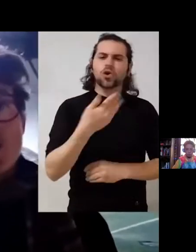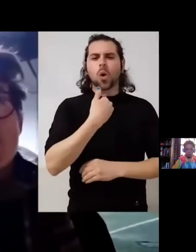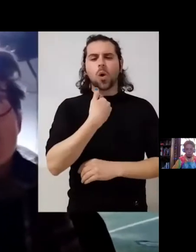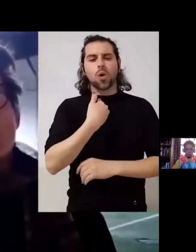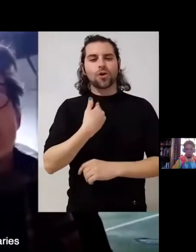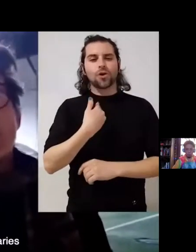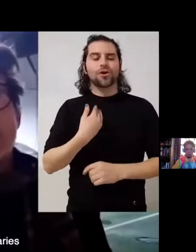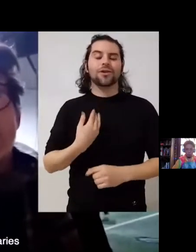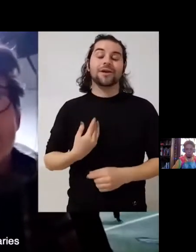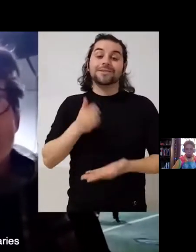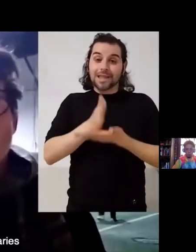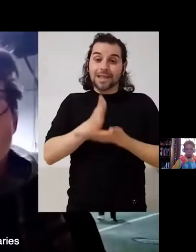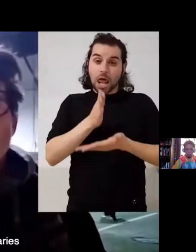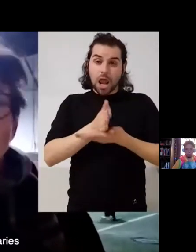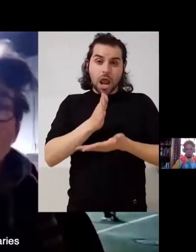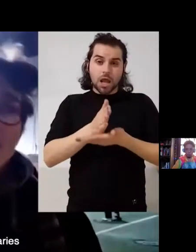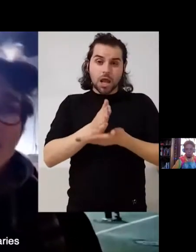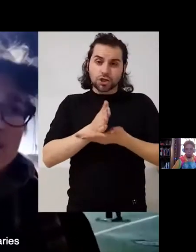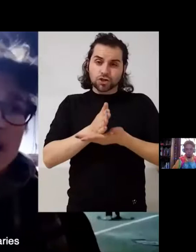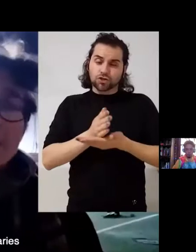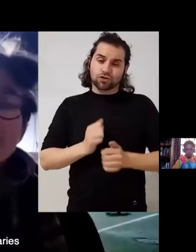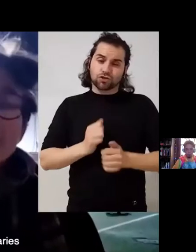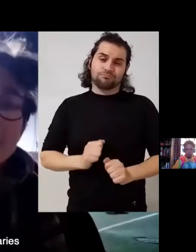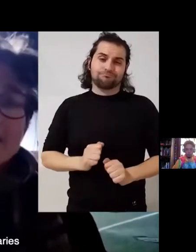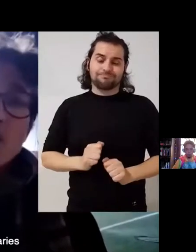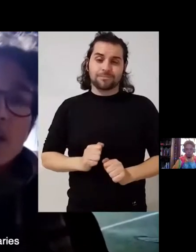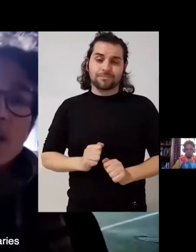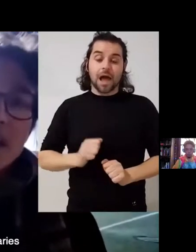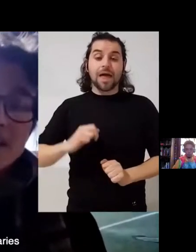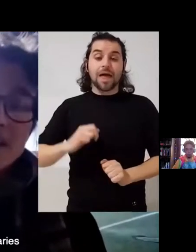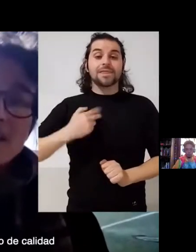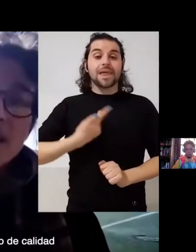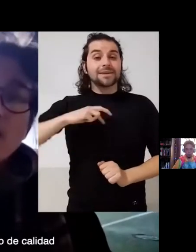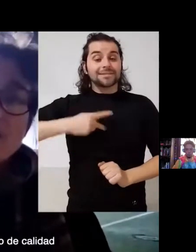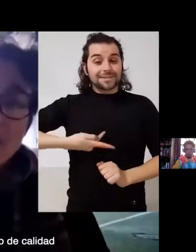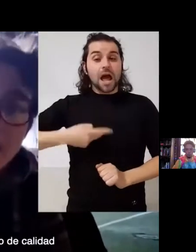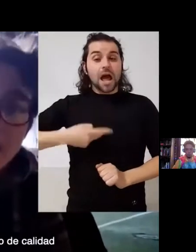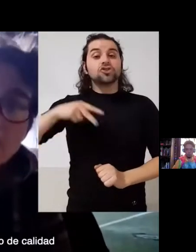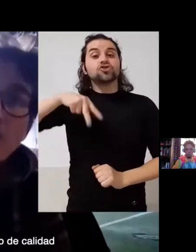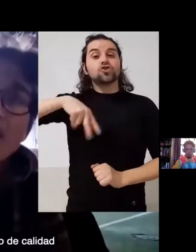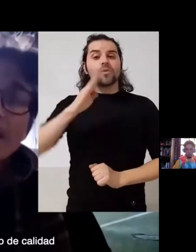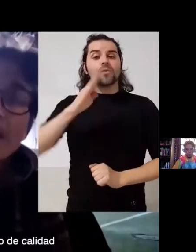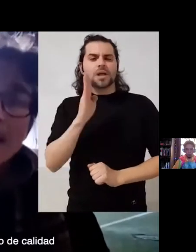et toutes. C'est un droit et comme travestis,